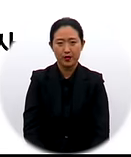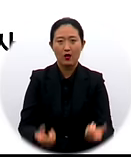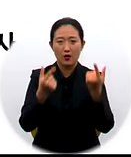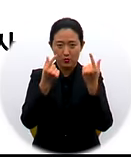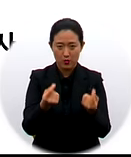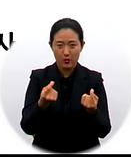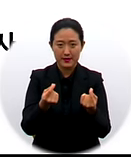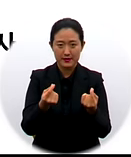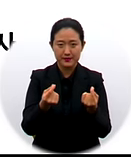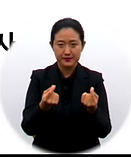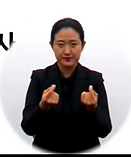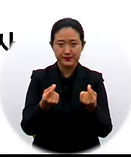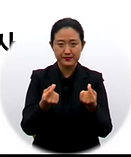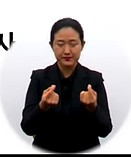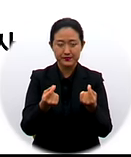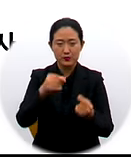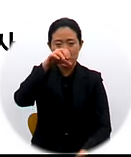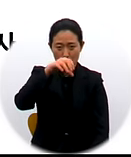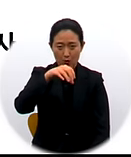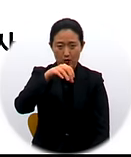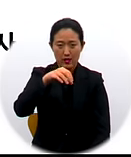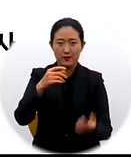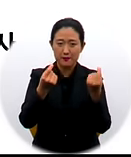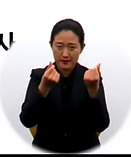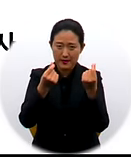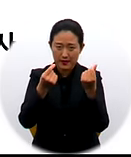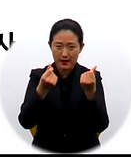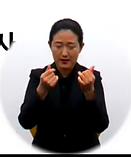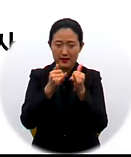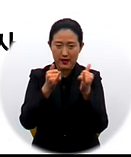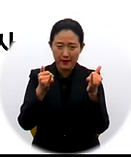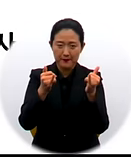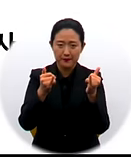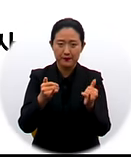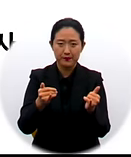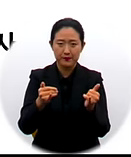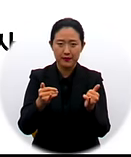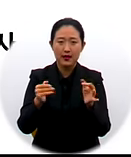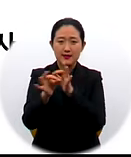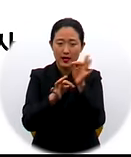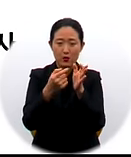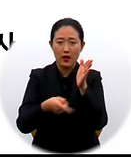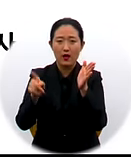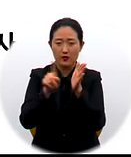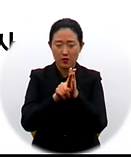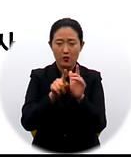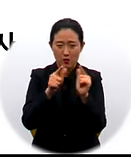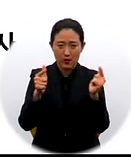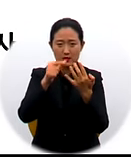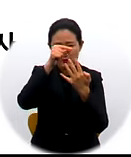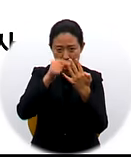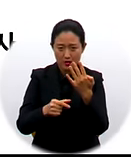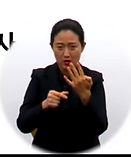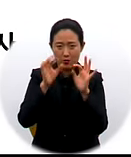있습니다. 멀티플레이어인데 시장을 위해서 일하는 직무라면 시장을 위해서 프로젝트 기반으로 여러 가지 업무를 수행해요. 그리고 가운데 보면 다